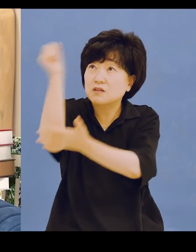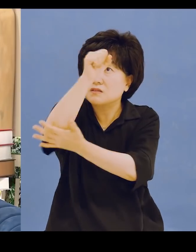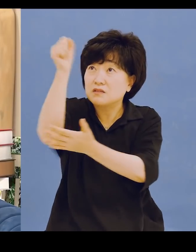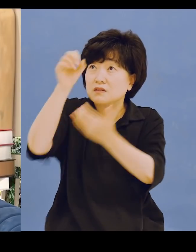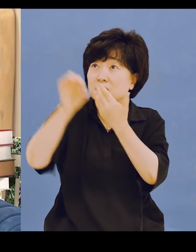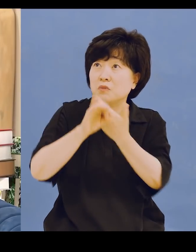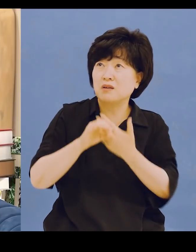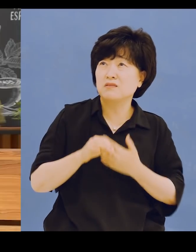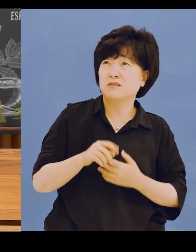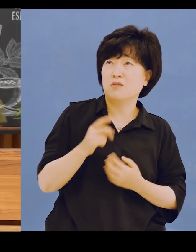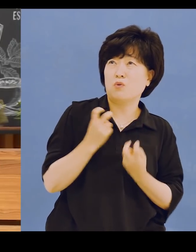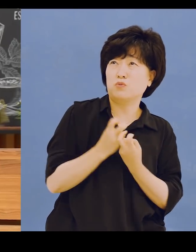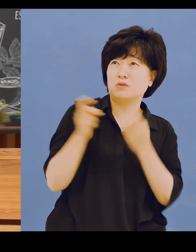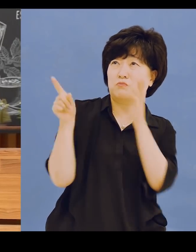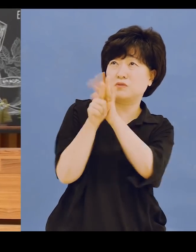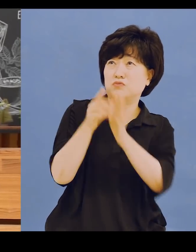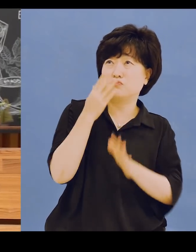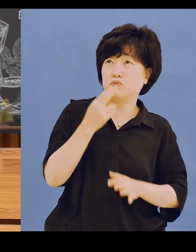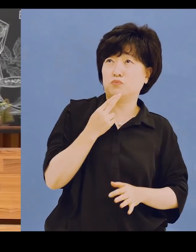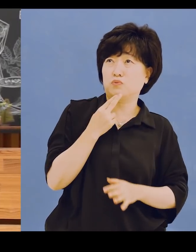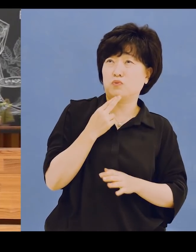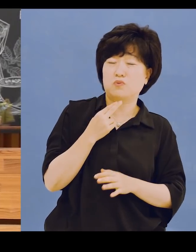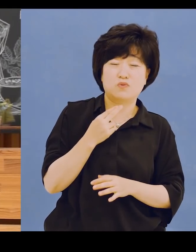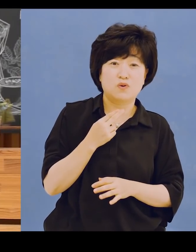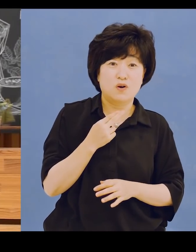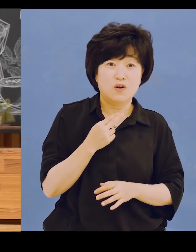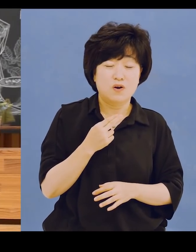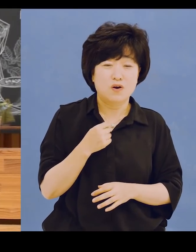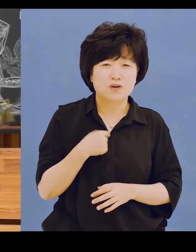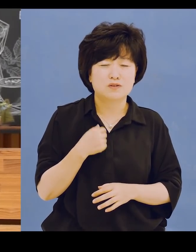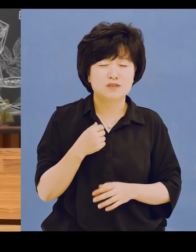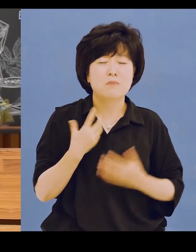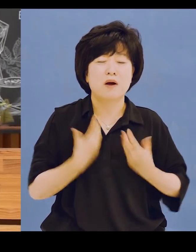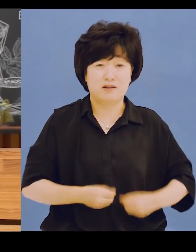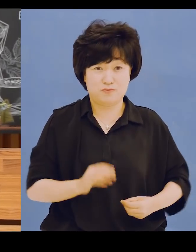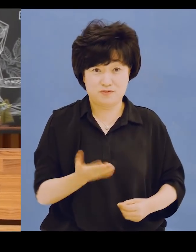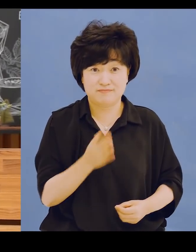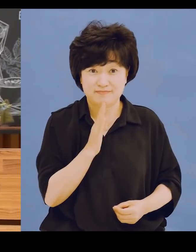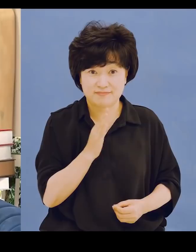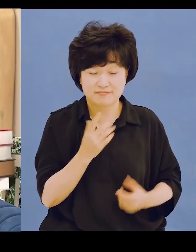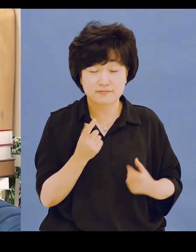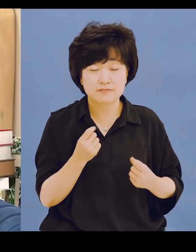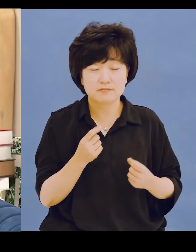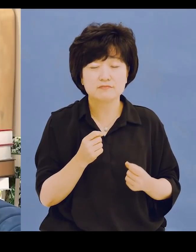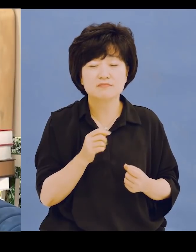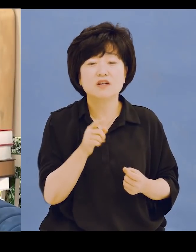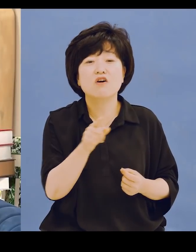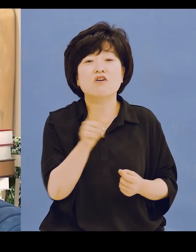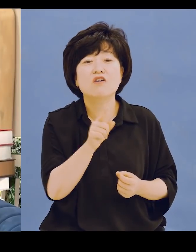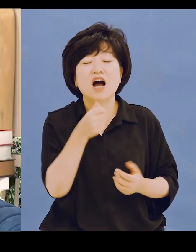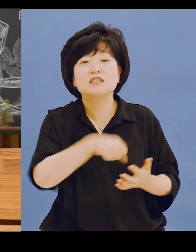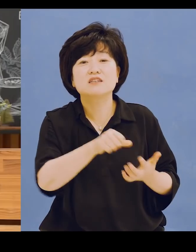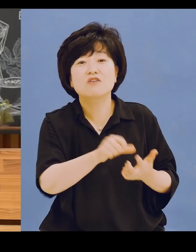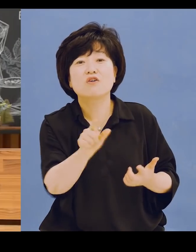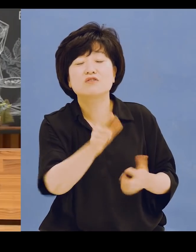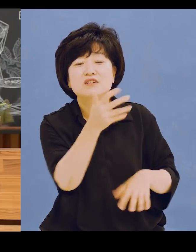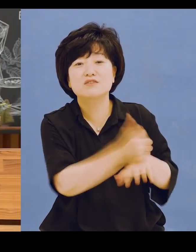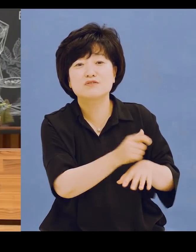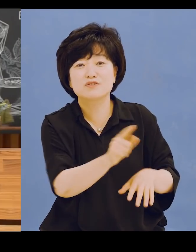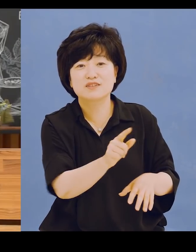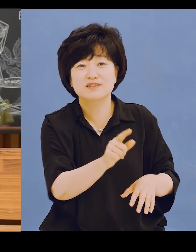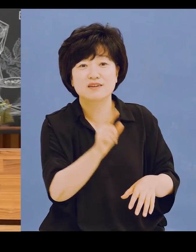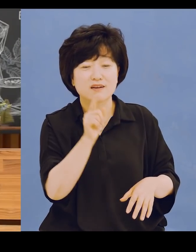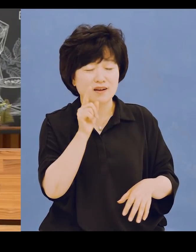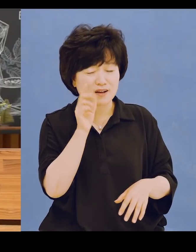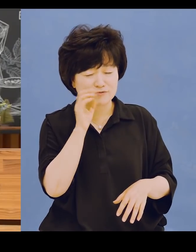하는 분이라면. 그 아드님은 후에 어떻게 그런데 저희들이 그 고백을 했을 때 2, 3일 지나서 네. 방에서 탁 나오는데 네.